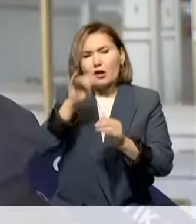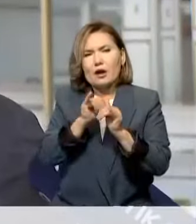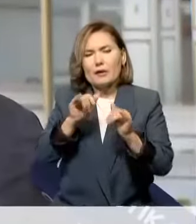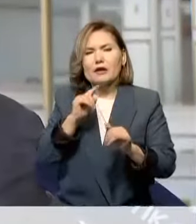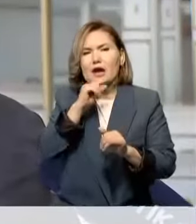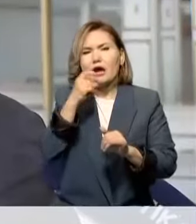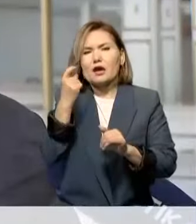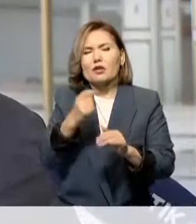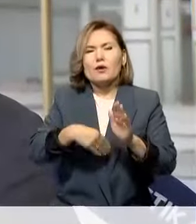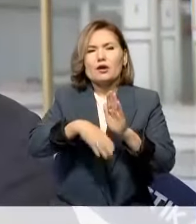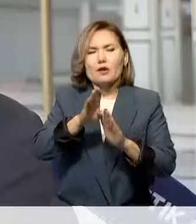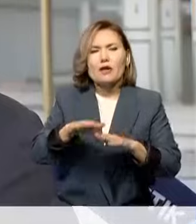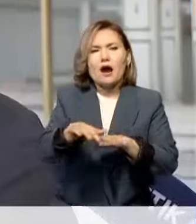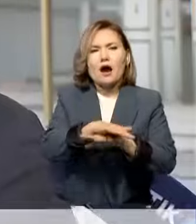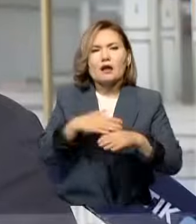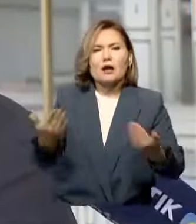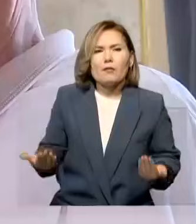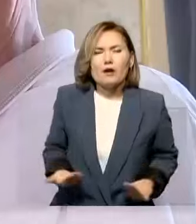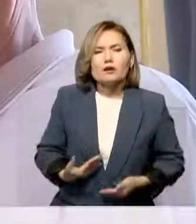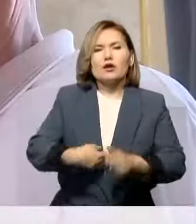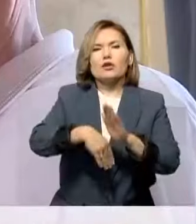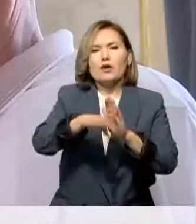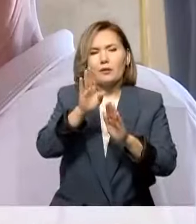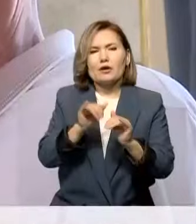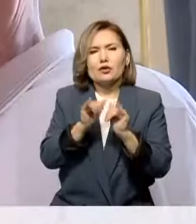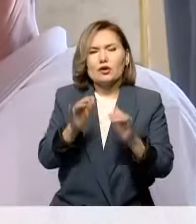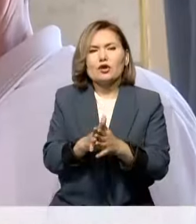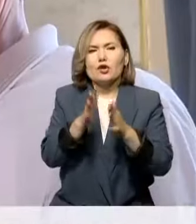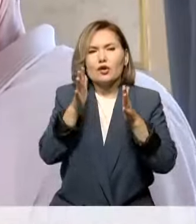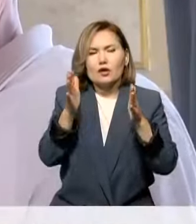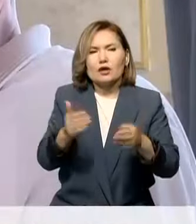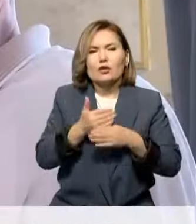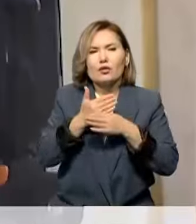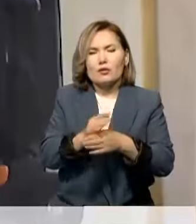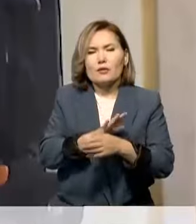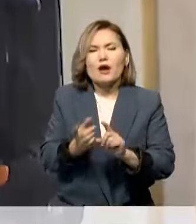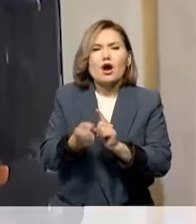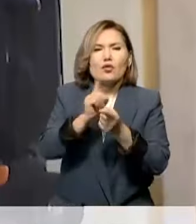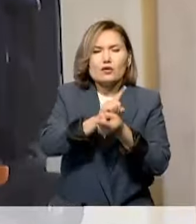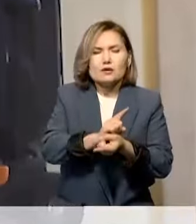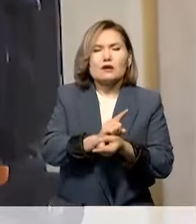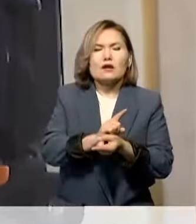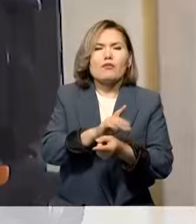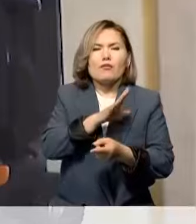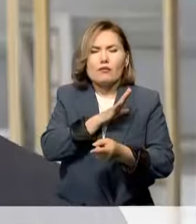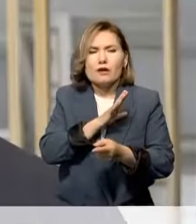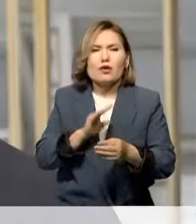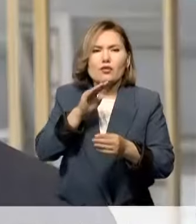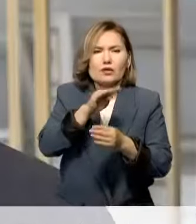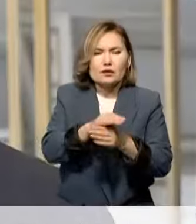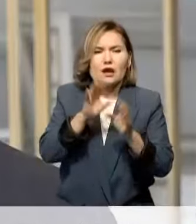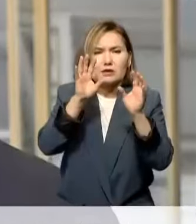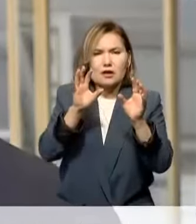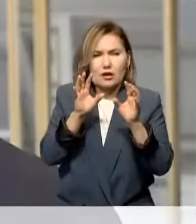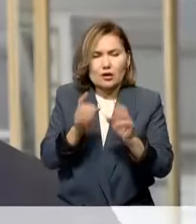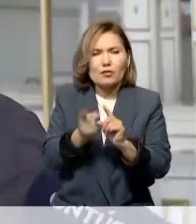жақсаруына және де халқының әлеуметтік жағдайы көтерілуге септігі тиіп жатыр. Өзгерістер болып жатады, толықтырулар болып жатады.